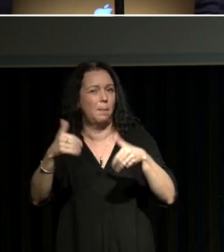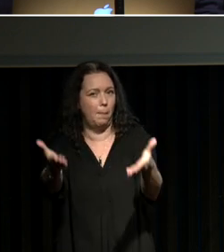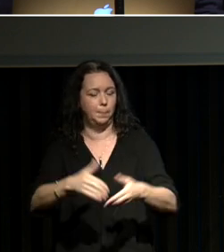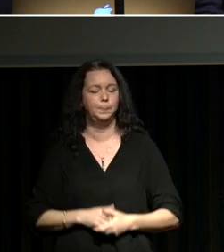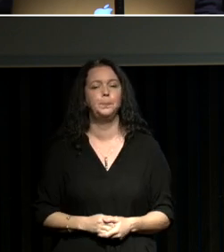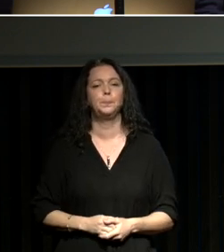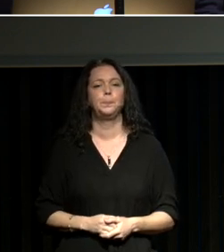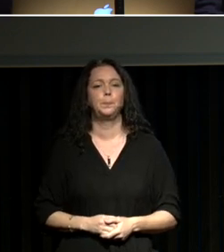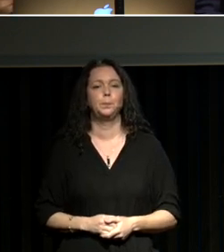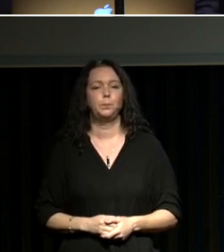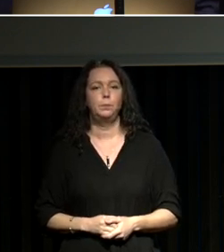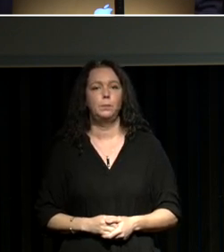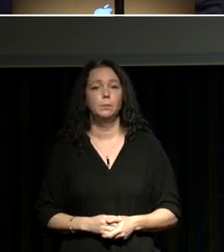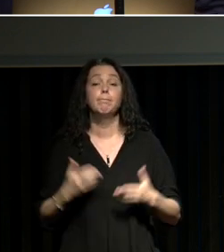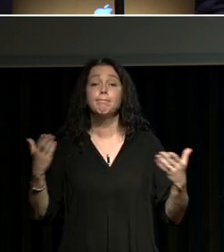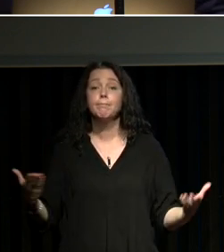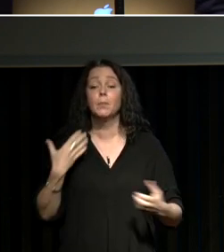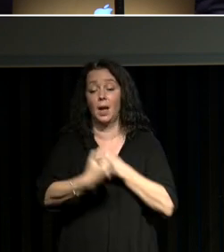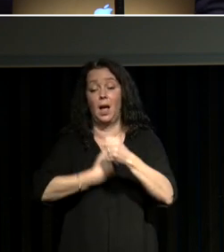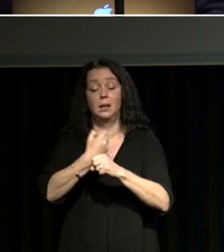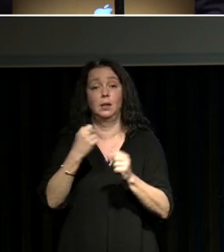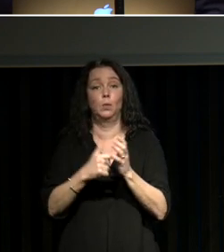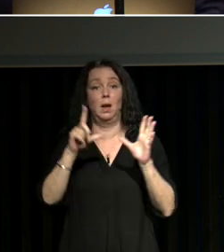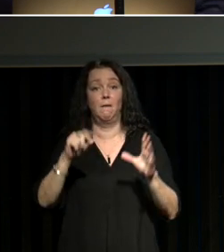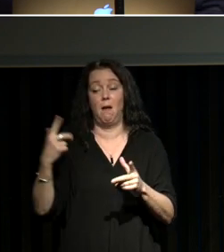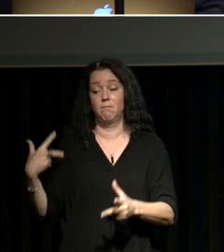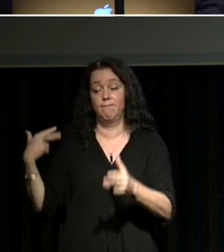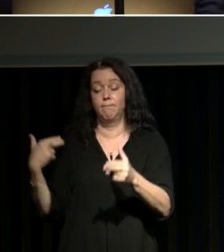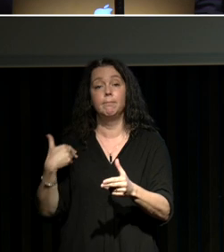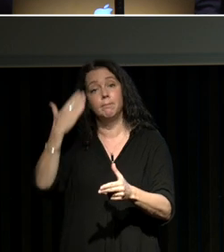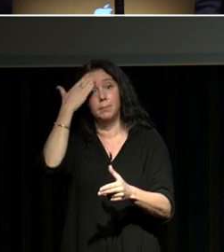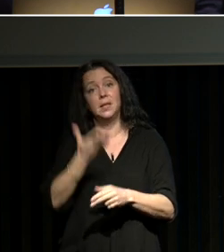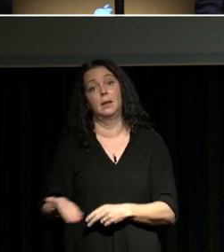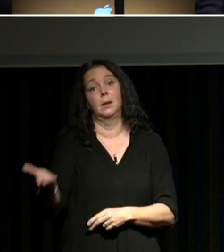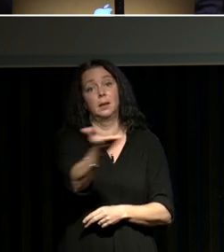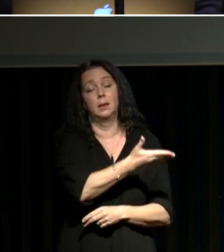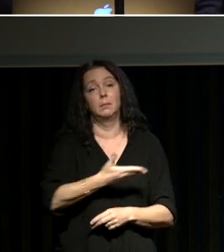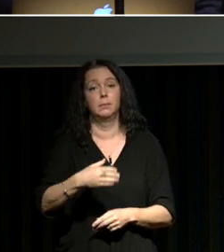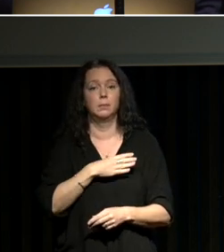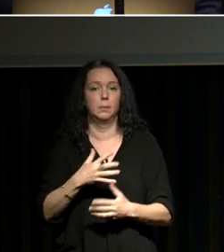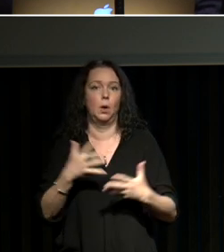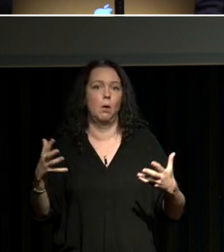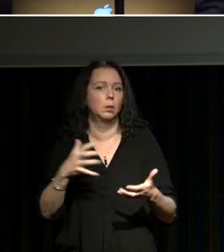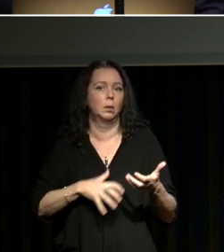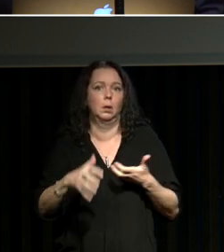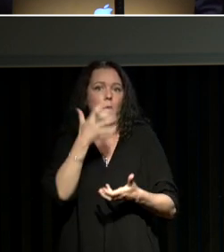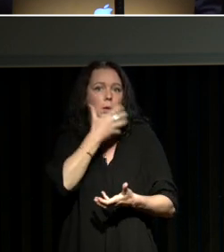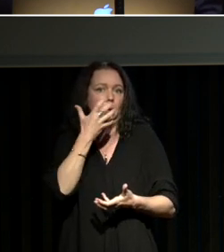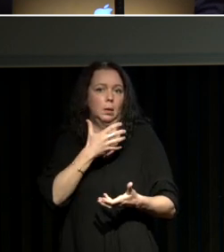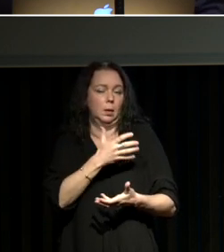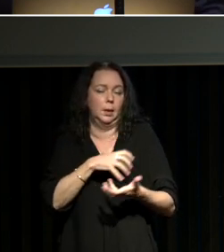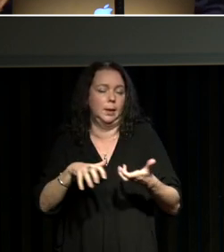Eh bien, en fin de compte, sur l'année 2020, comme vous le savez tous, il y a eu la grande catastrophe de la crise du